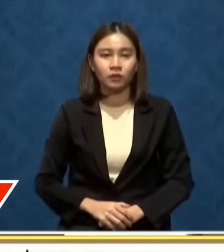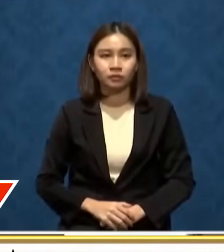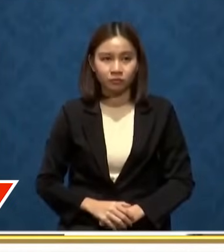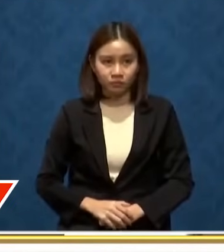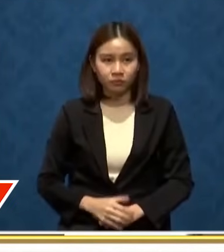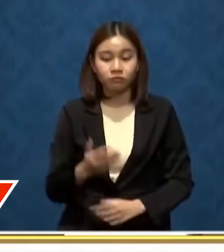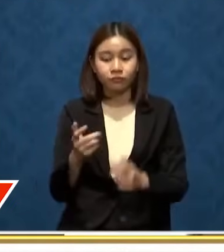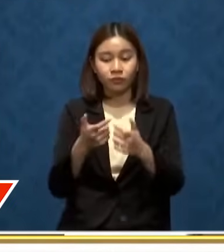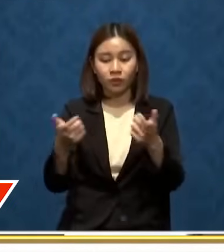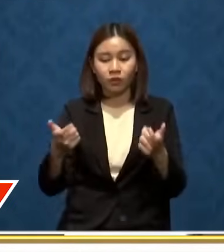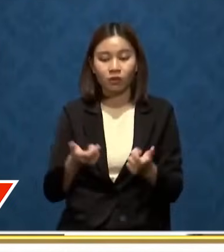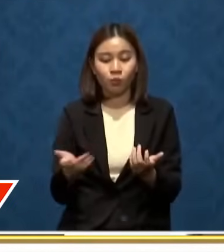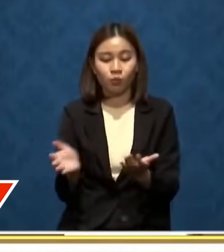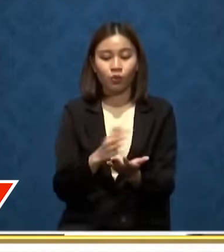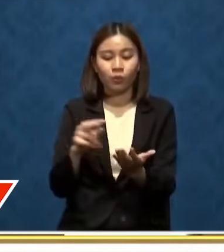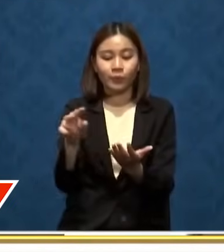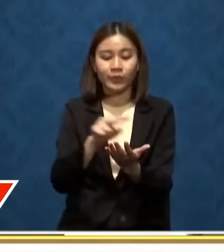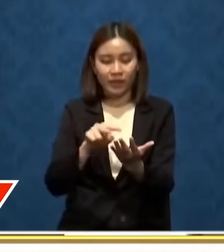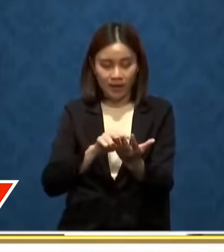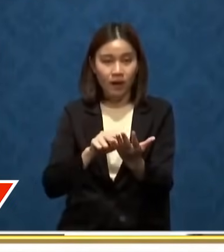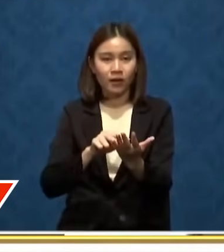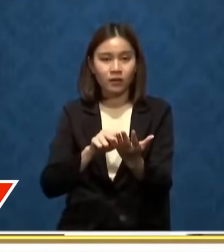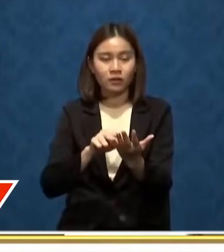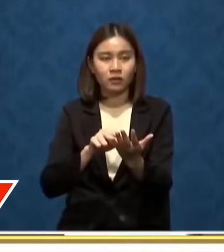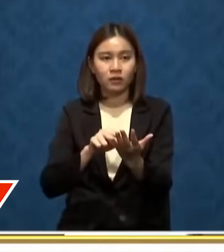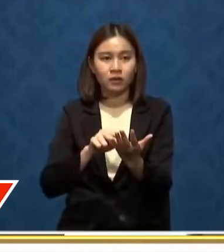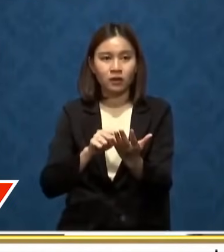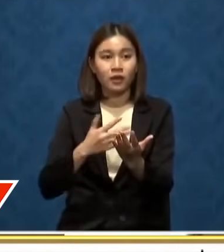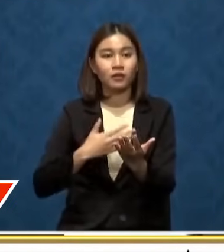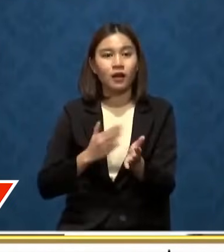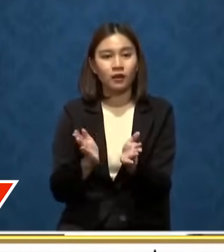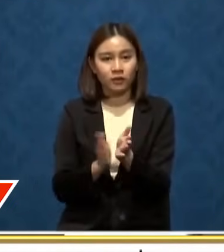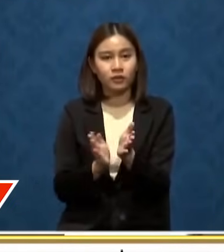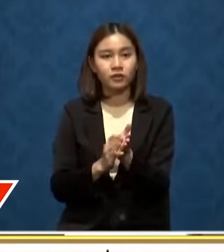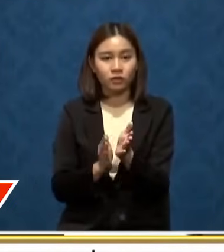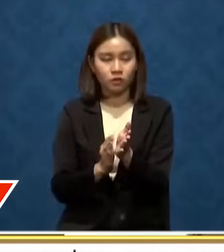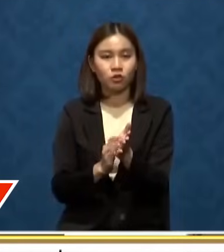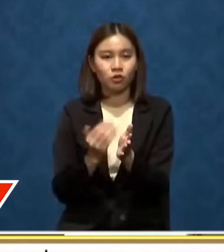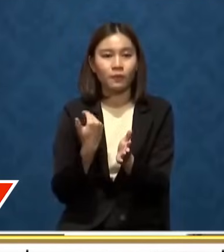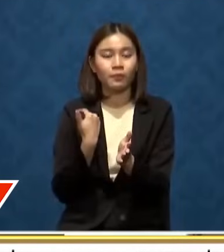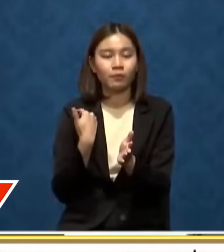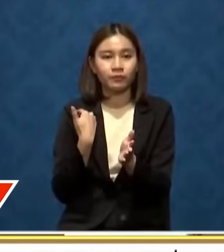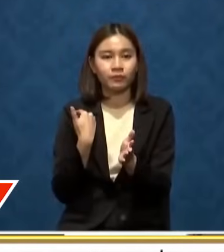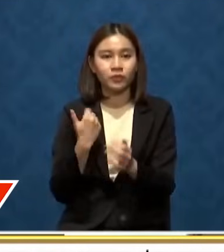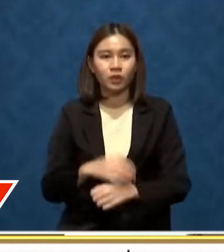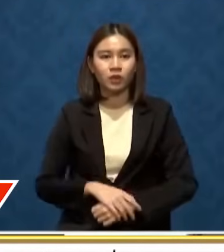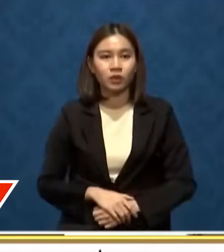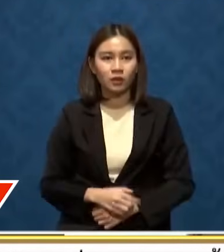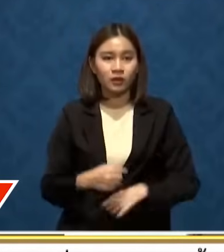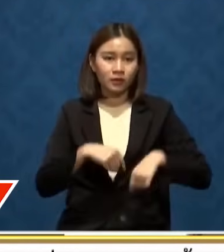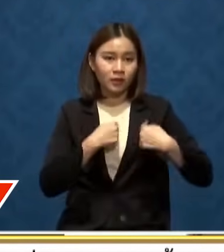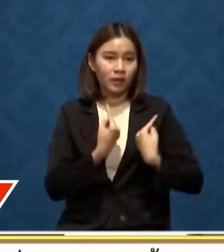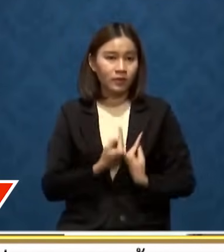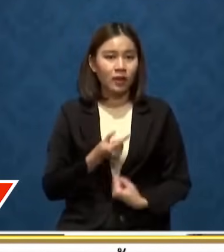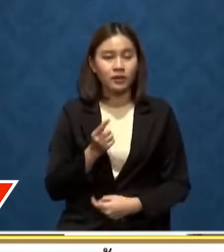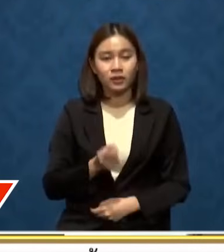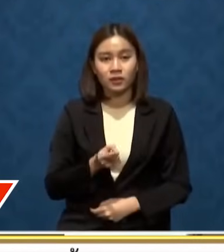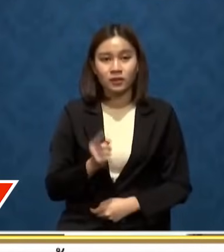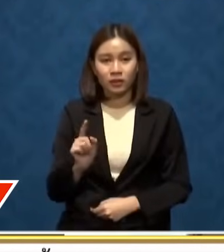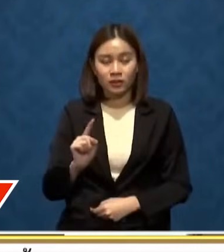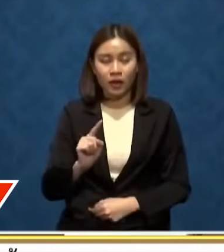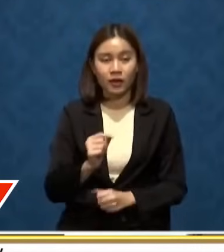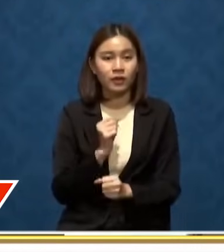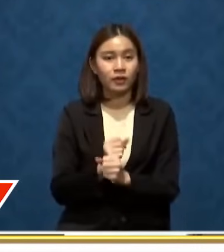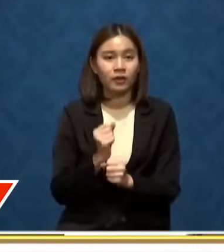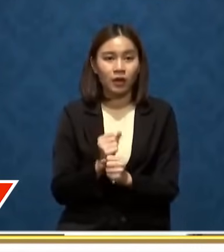ท่านได้อ่านรายงานของไทย PBS นะคะท่านชื่นชมท่านมากๆนะคะด้วยความจริงใจว่าท่านได้ผ